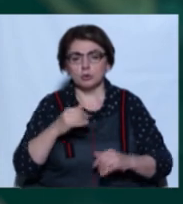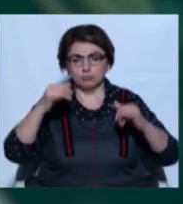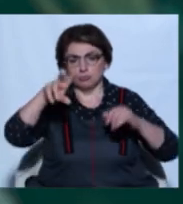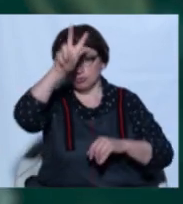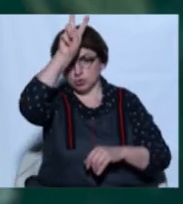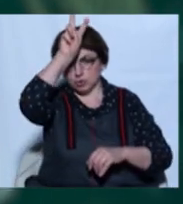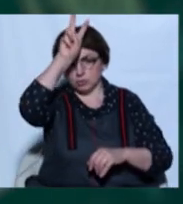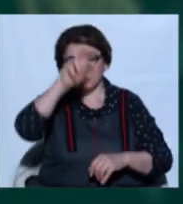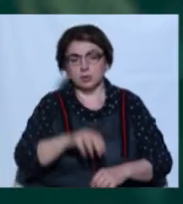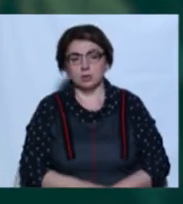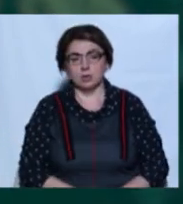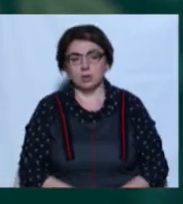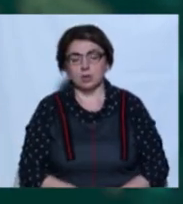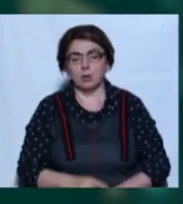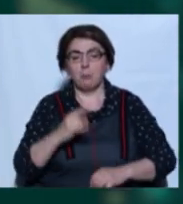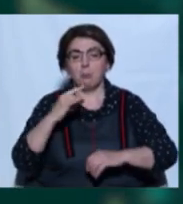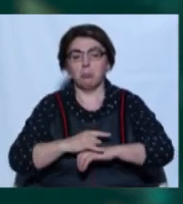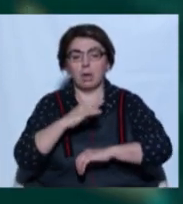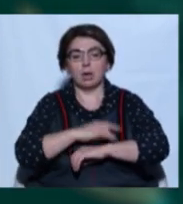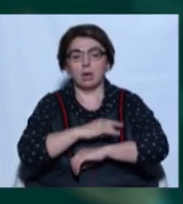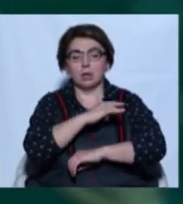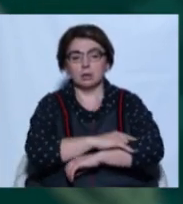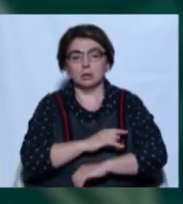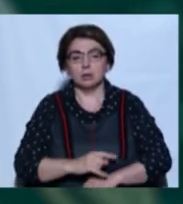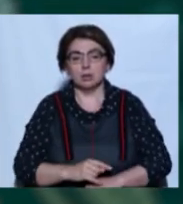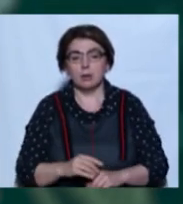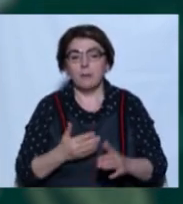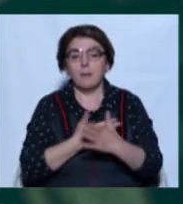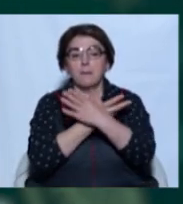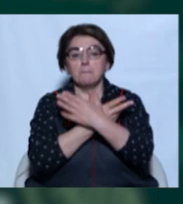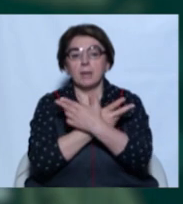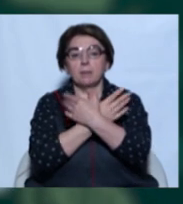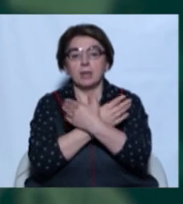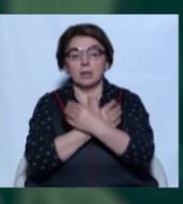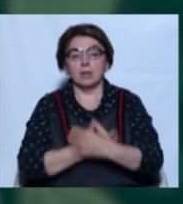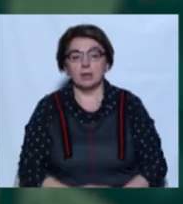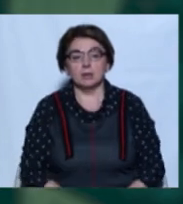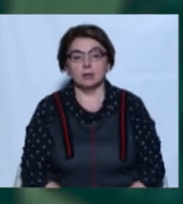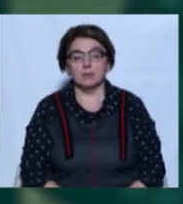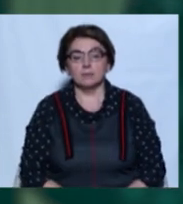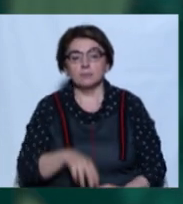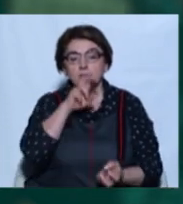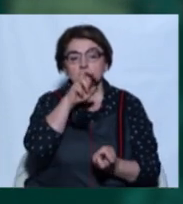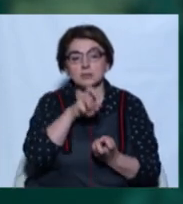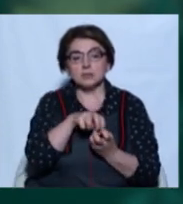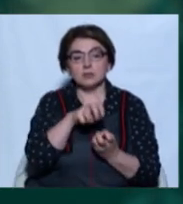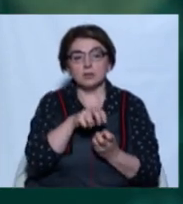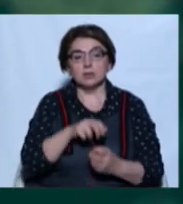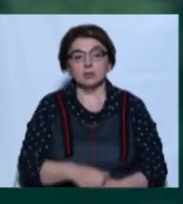ჯიხვი, ბაყაყი, პეპელა, ციყვი,